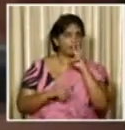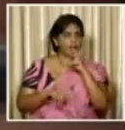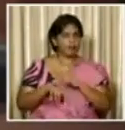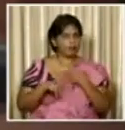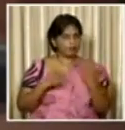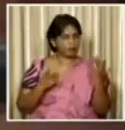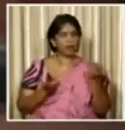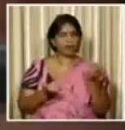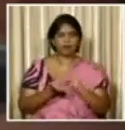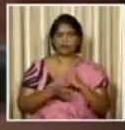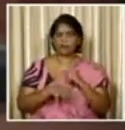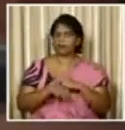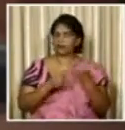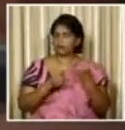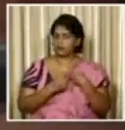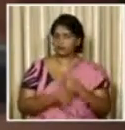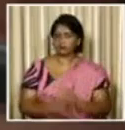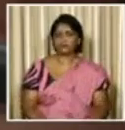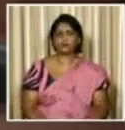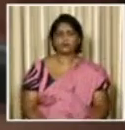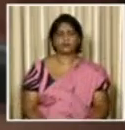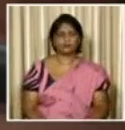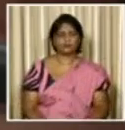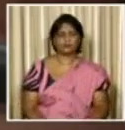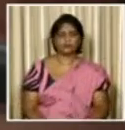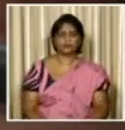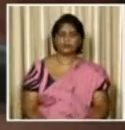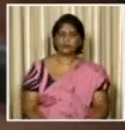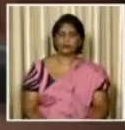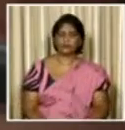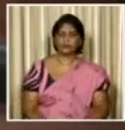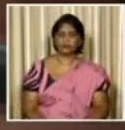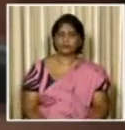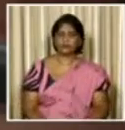තව අමතර කාලෙකුත් දෙන්න ඉතර. ඔව්.